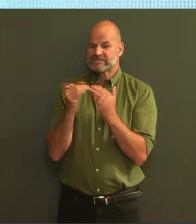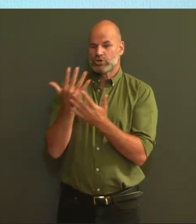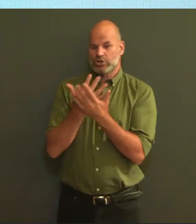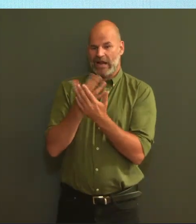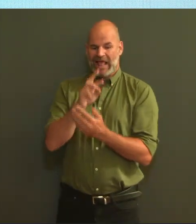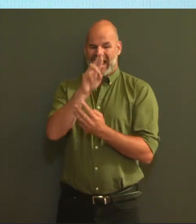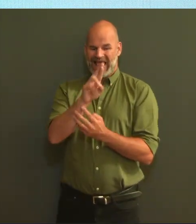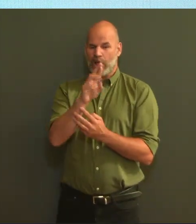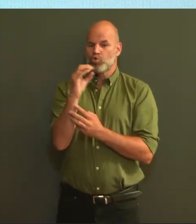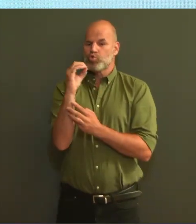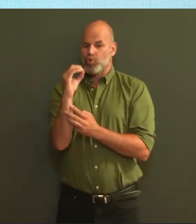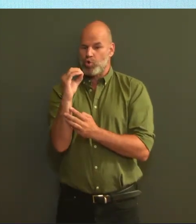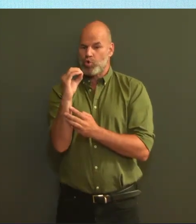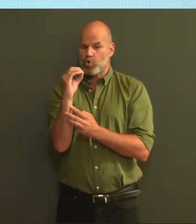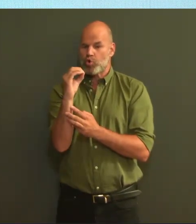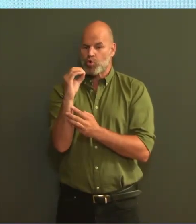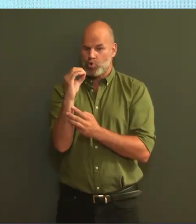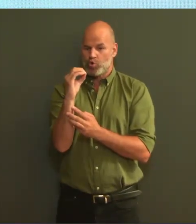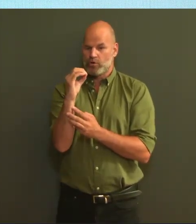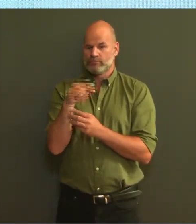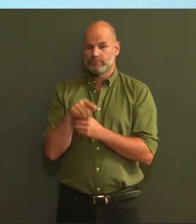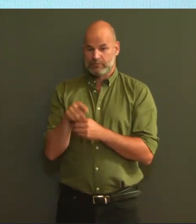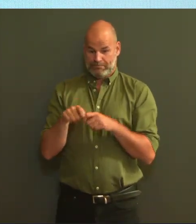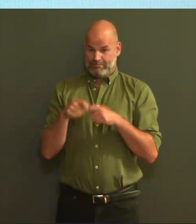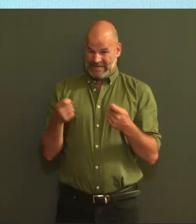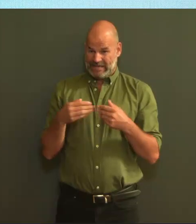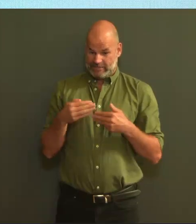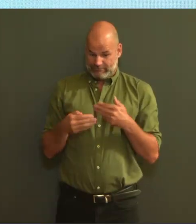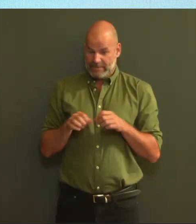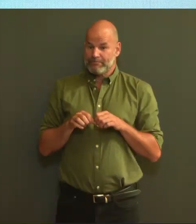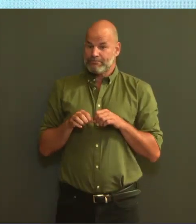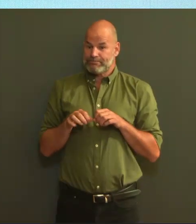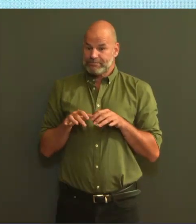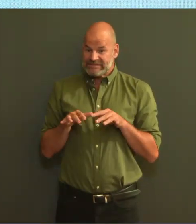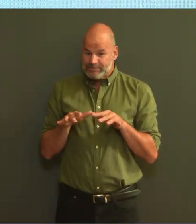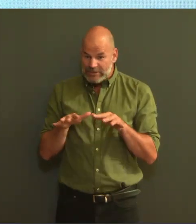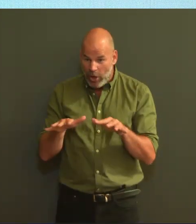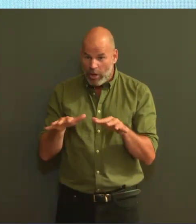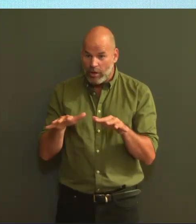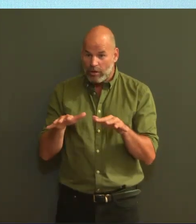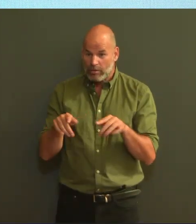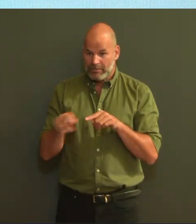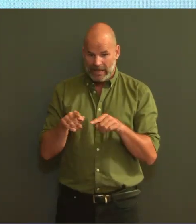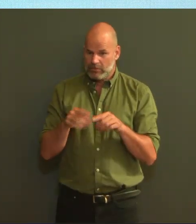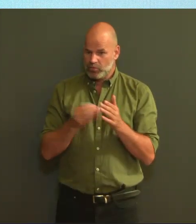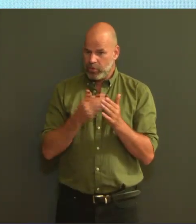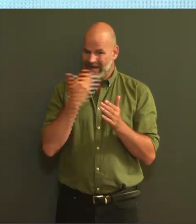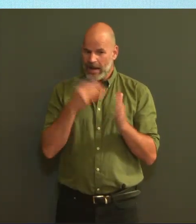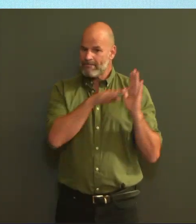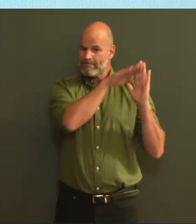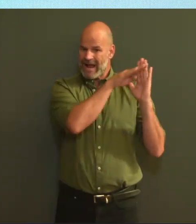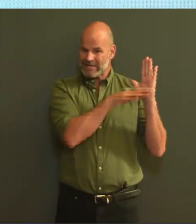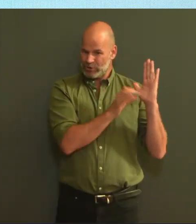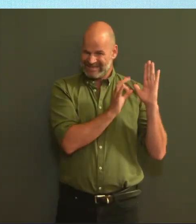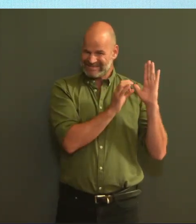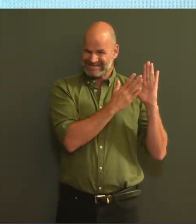er nog geen maatregelen werden genomen en wanneer ook niemand immuun is voor het virus. Het zegt iets over de